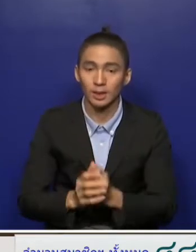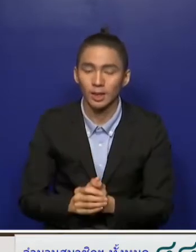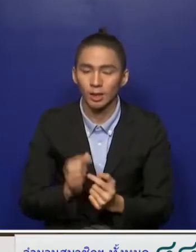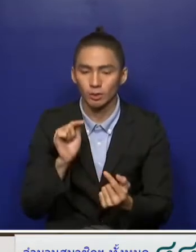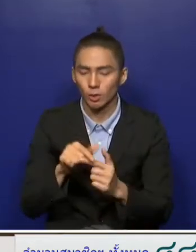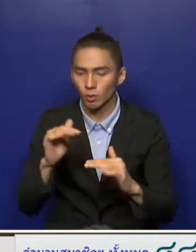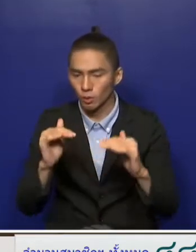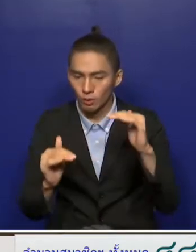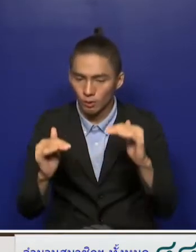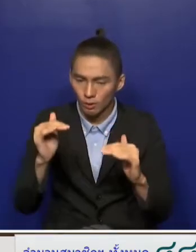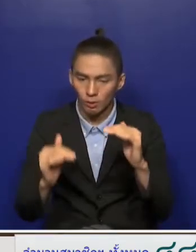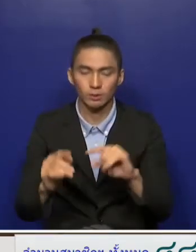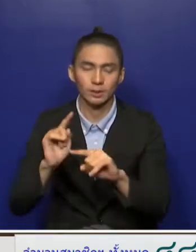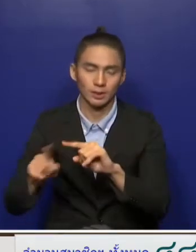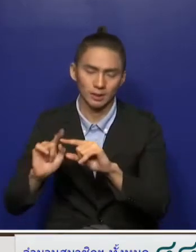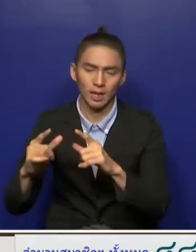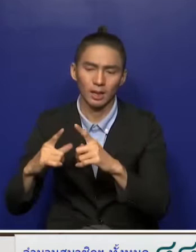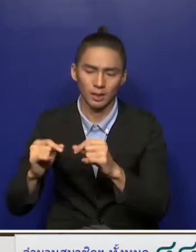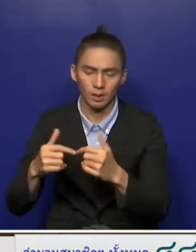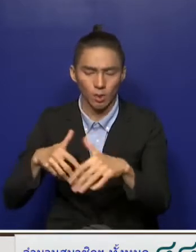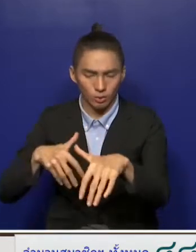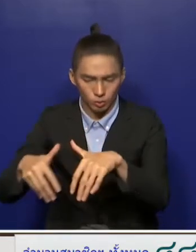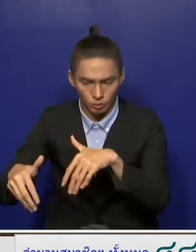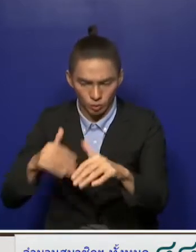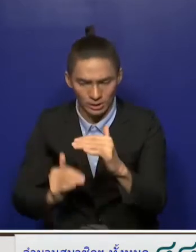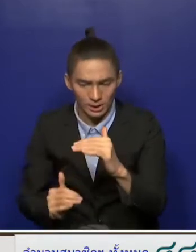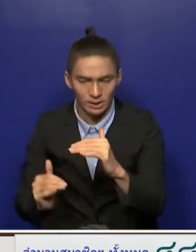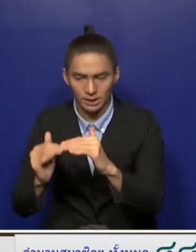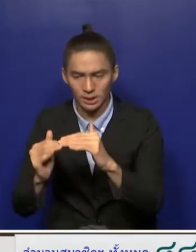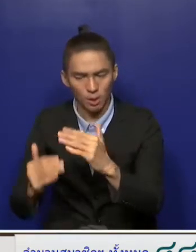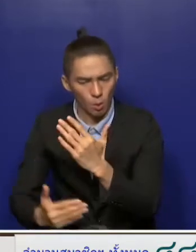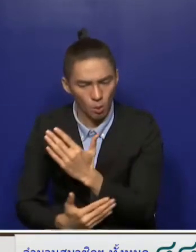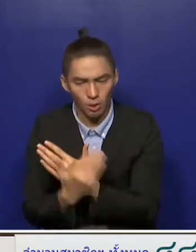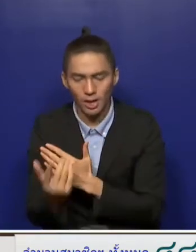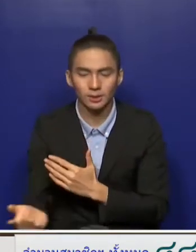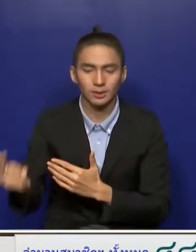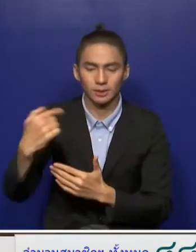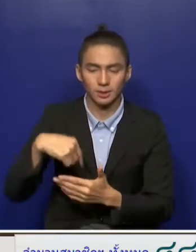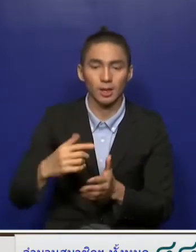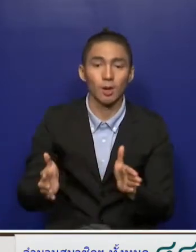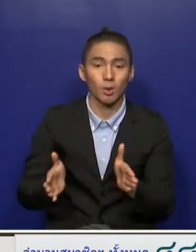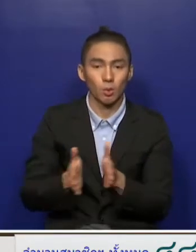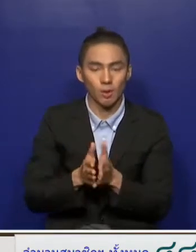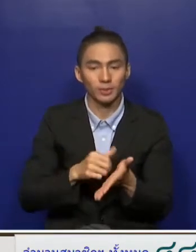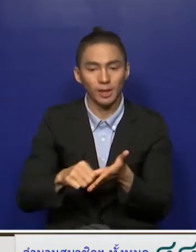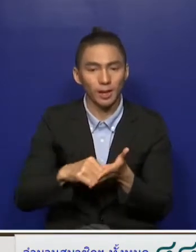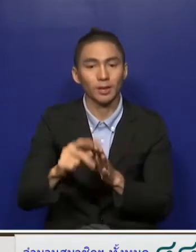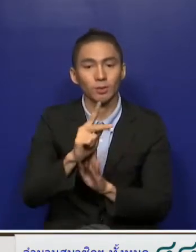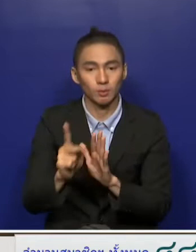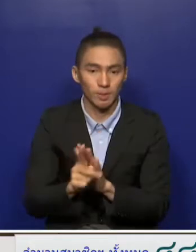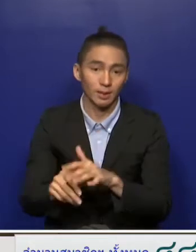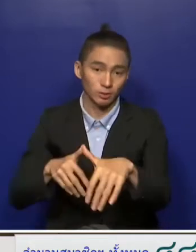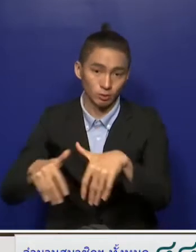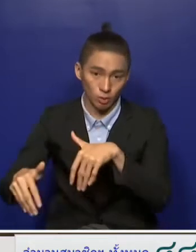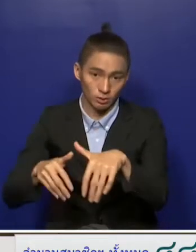การในความสะดวกในการที่พี่น้องประชาชนจะมีโอกาสได้เข้าชื่อเสนอข้อบัญญัติท้องถิ่นหรือแม้กระทั่งในเรื่องของ